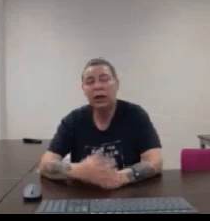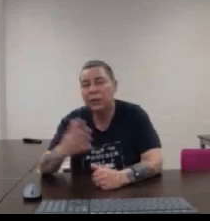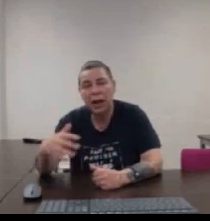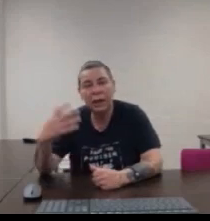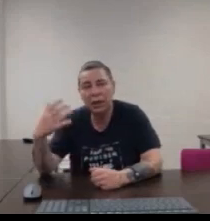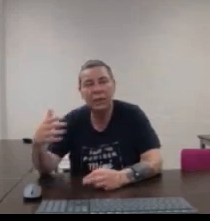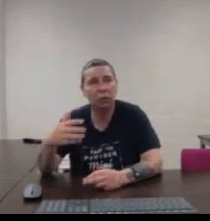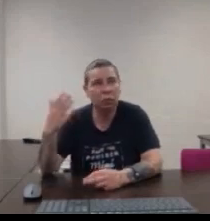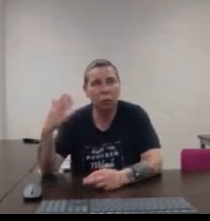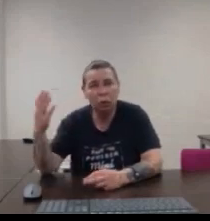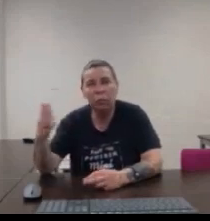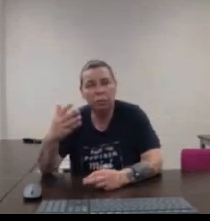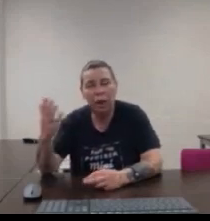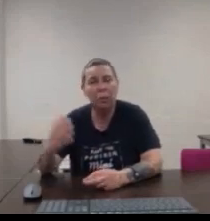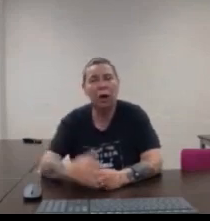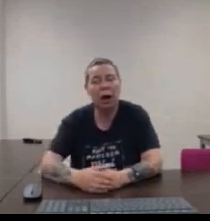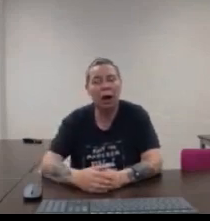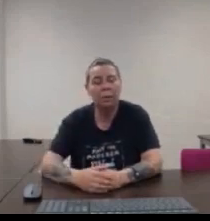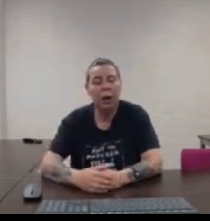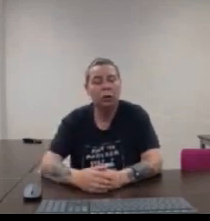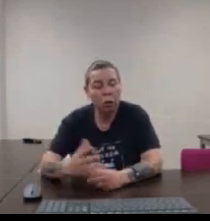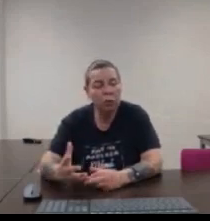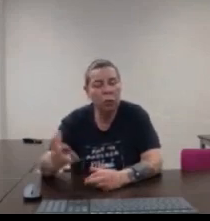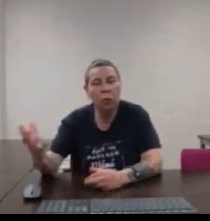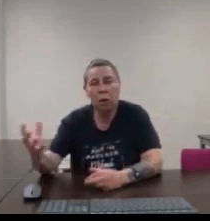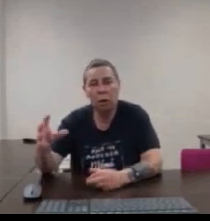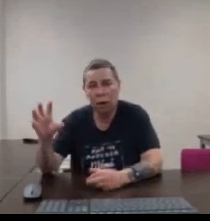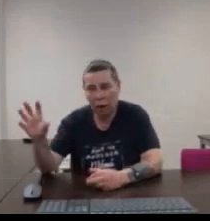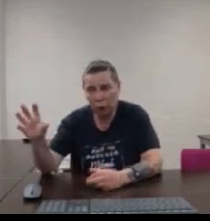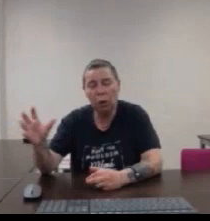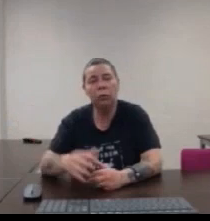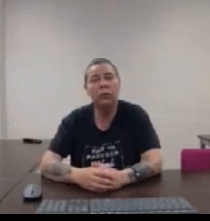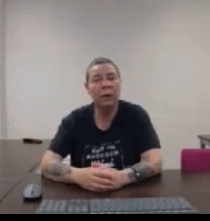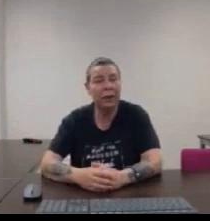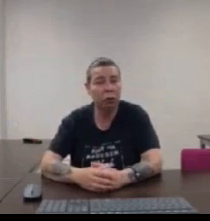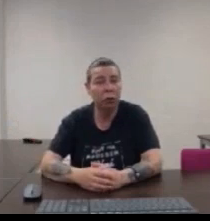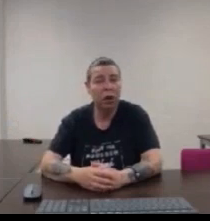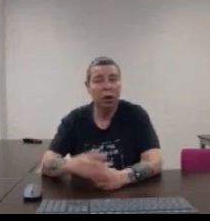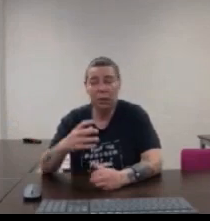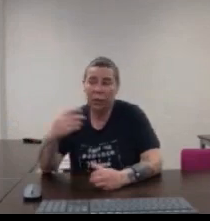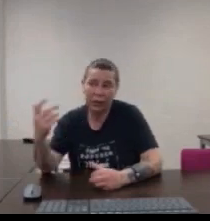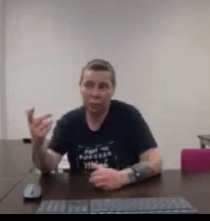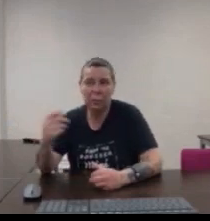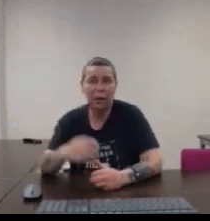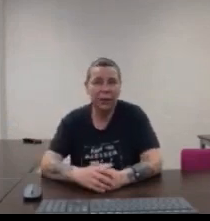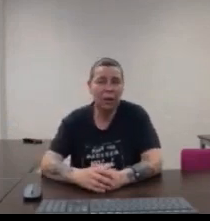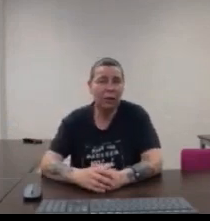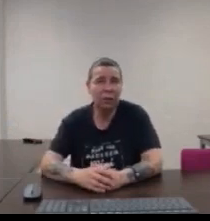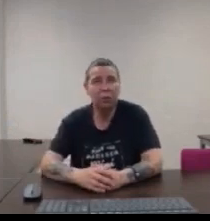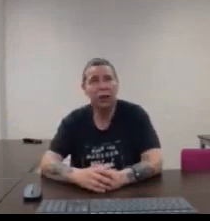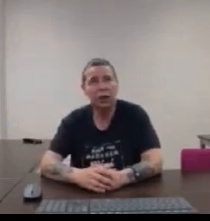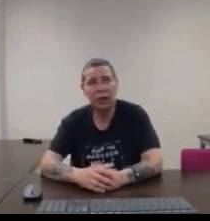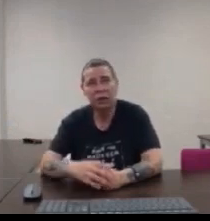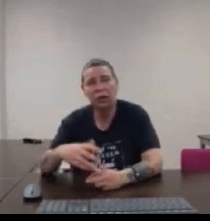et on y reviendra, il y a des petites astuces, entre autres par rapport au bureau, à l'endroit où se trouve l'imprimante, qui peut être casse-pied parfois